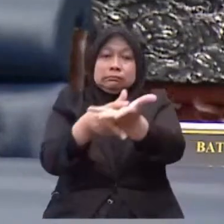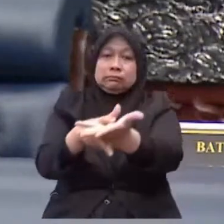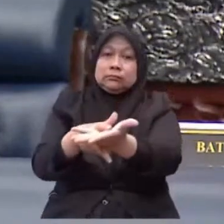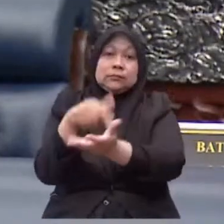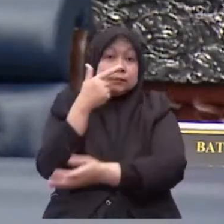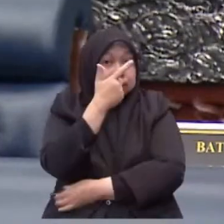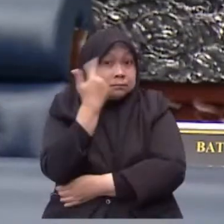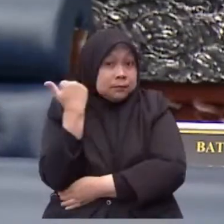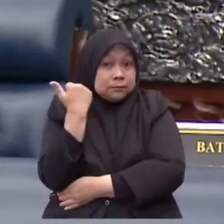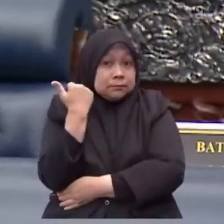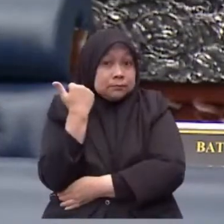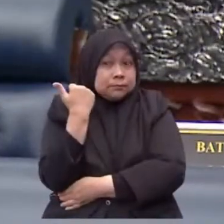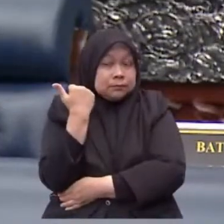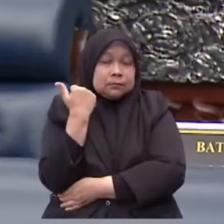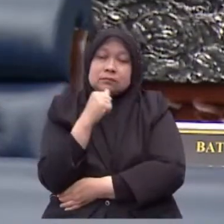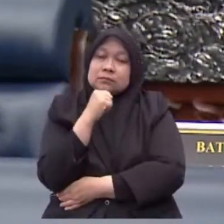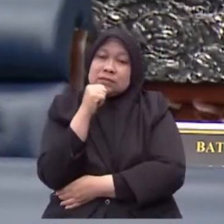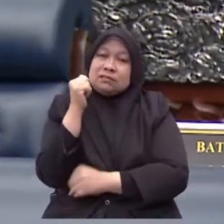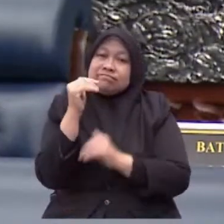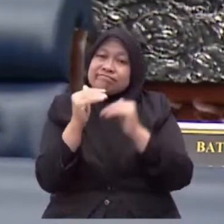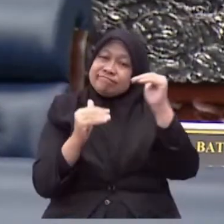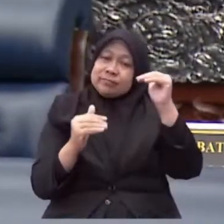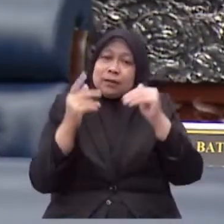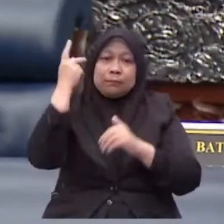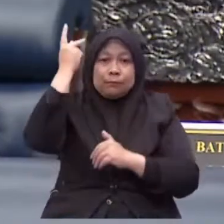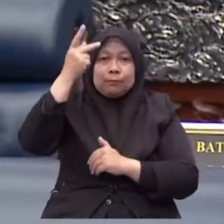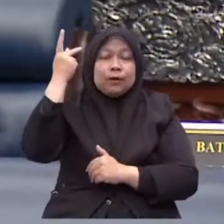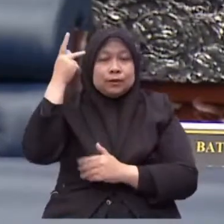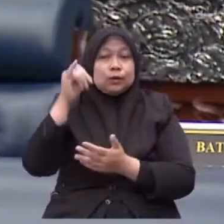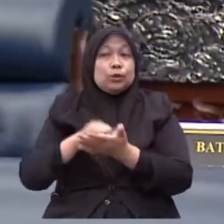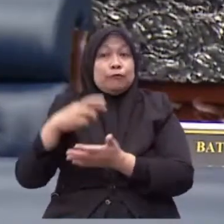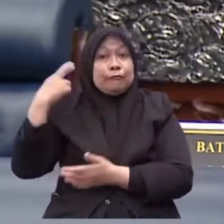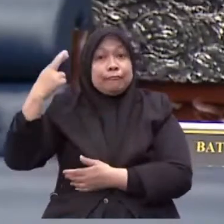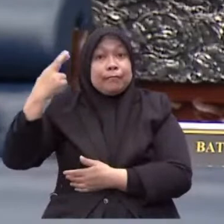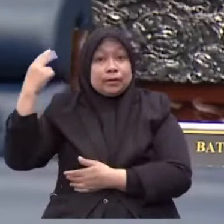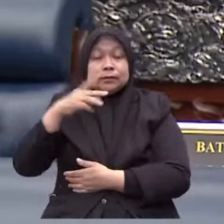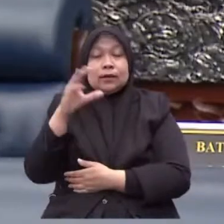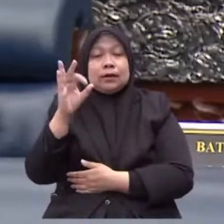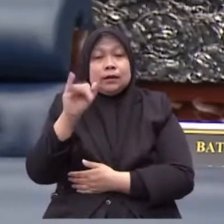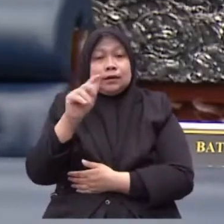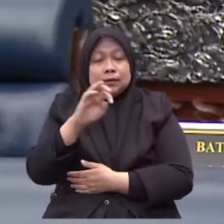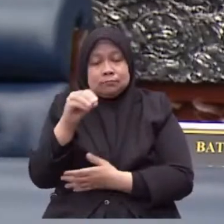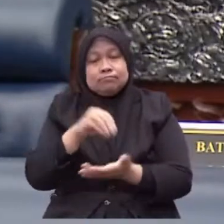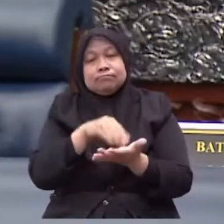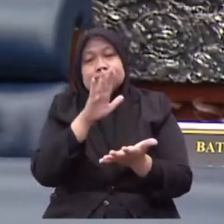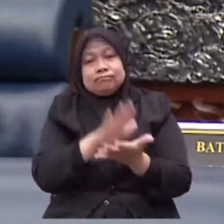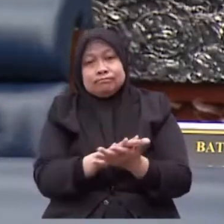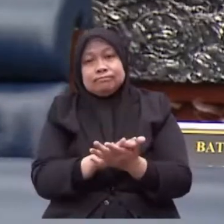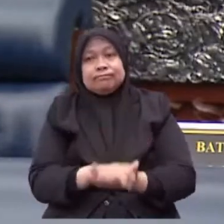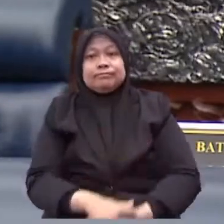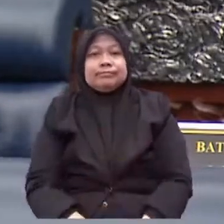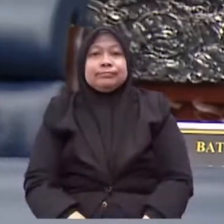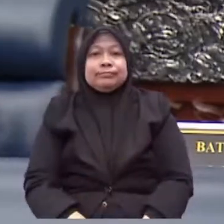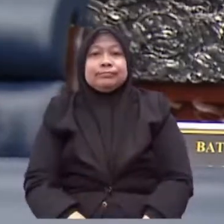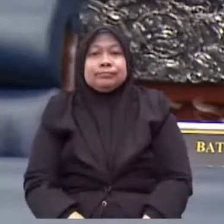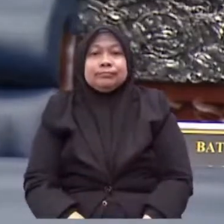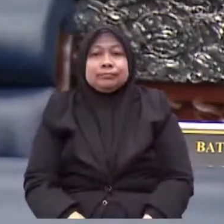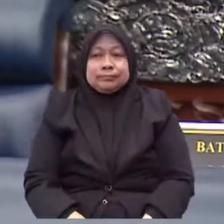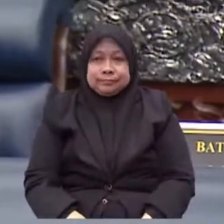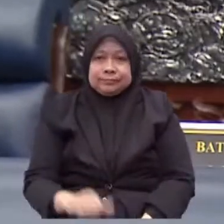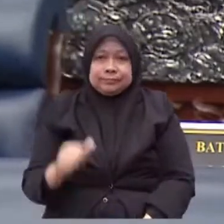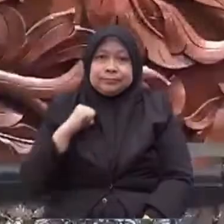karena ketidakstabilan politik itu adalah fakta dan Saya telah berikan dan direkotkan dalam headset